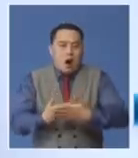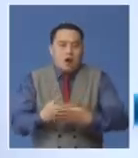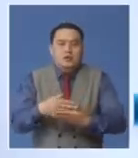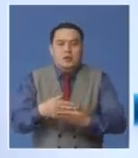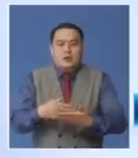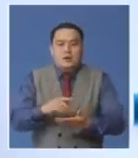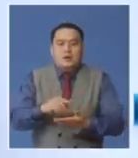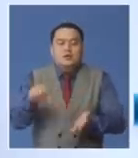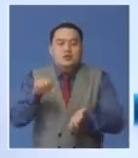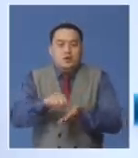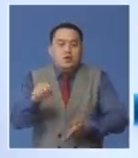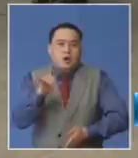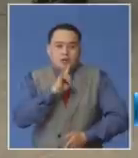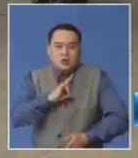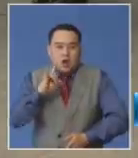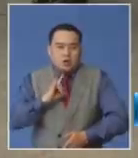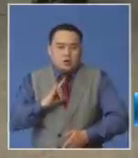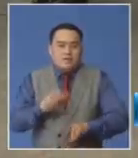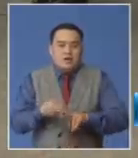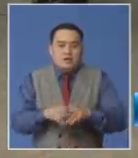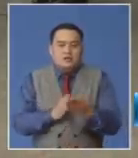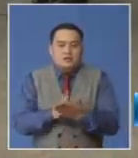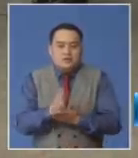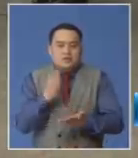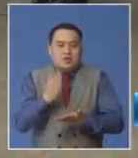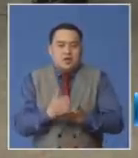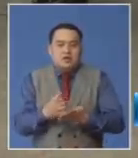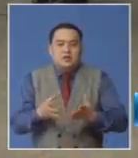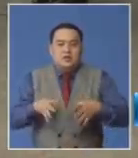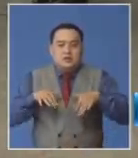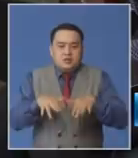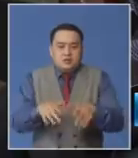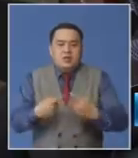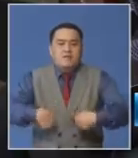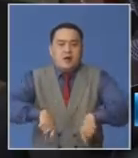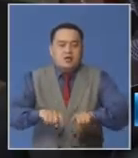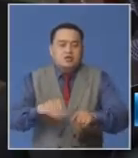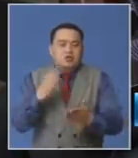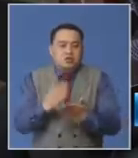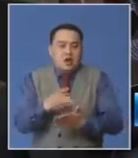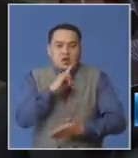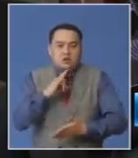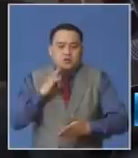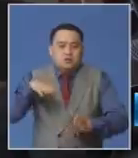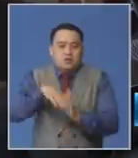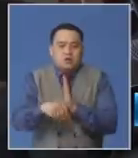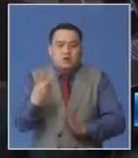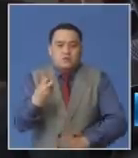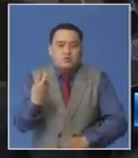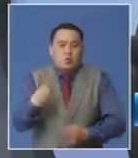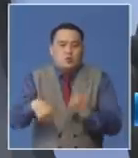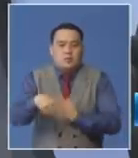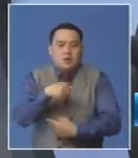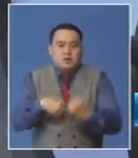активизации представительниц прекрасного пола в этой сфере действует совет деловых женщин сегодня в его составе более 200 бизнес